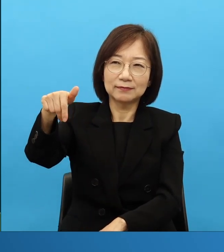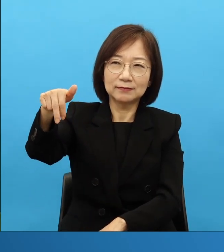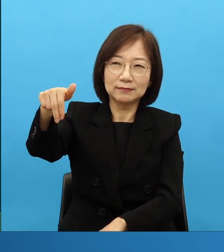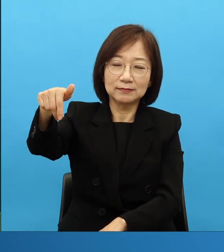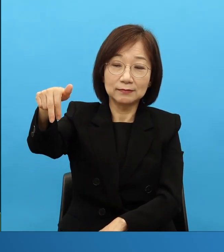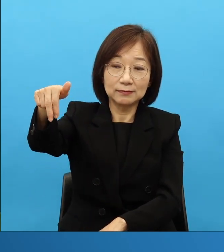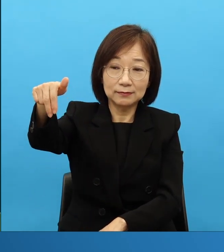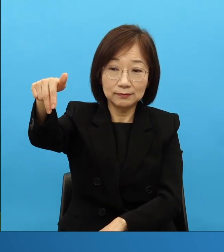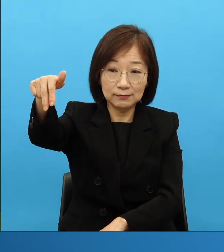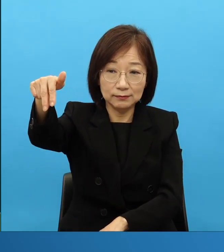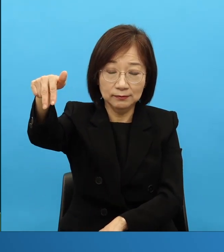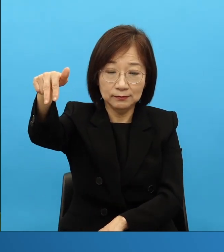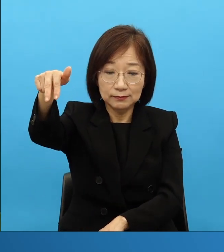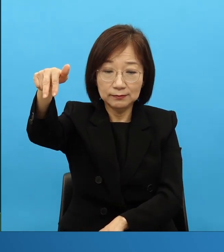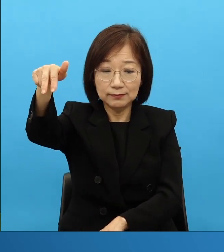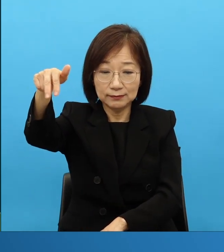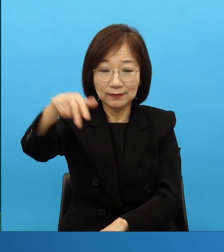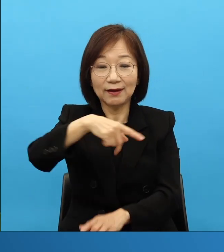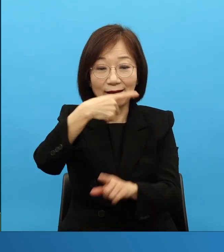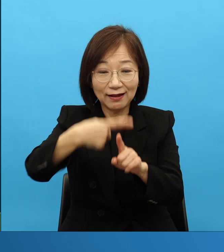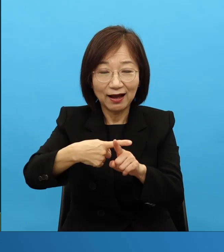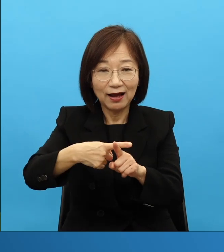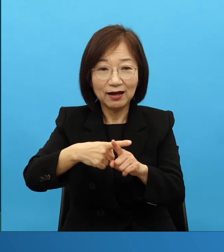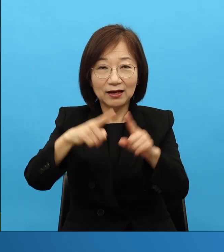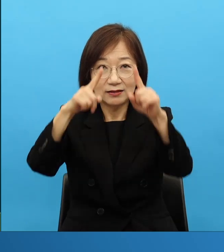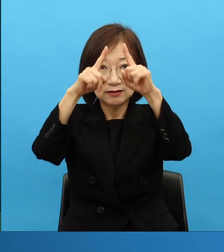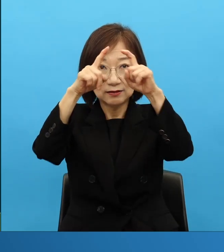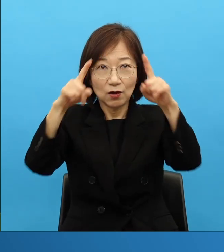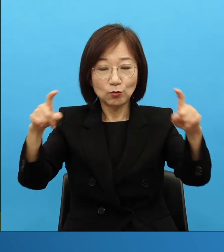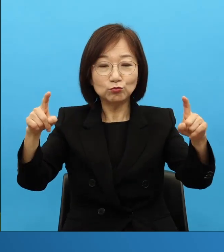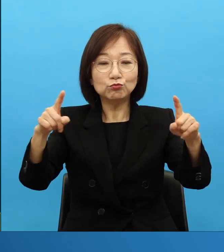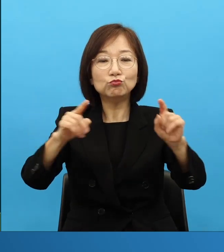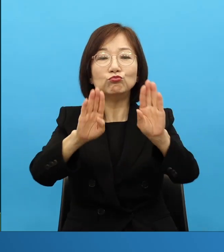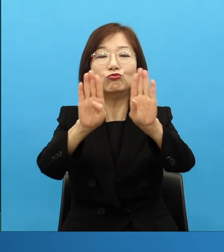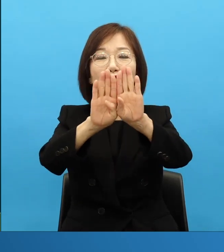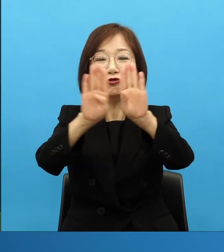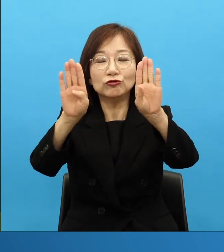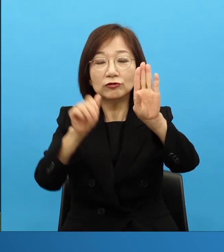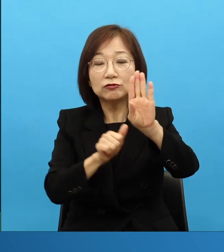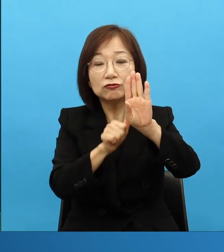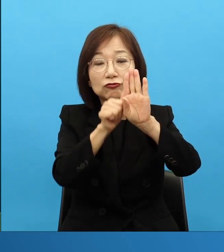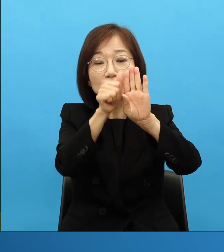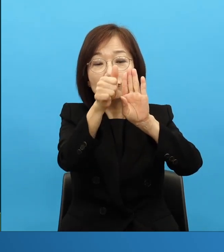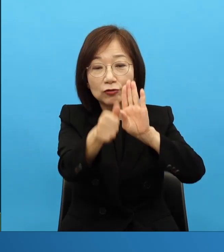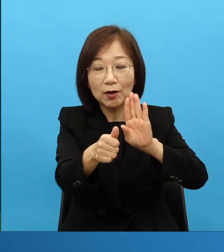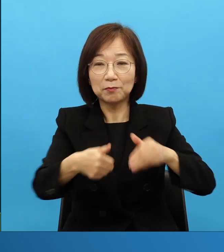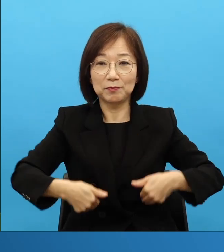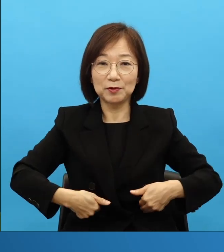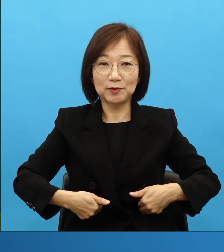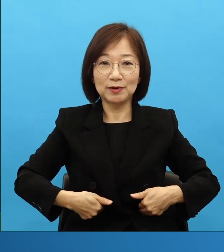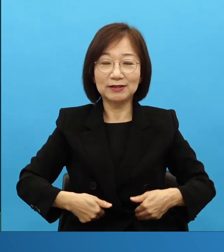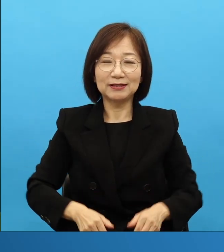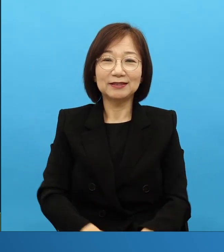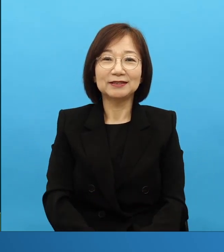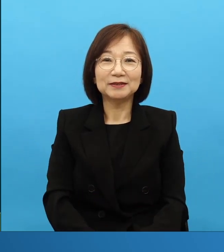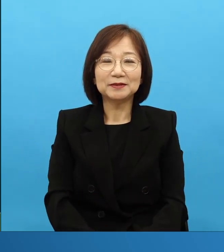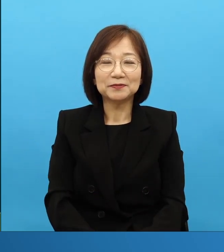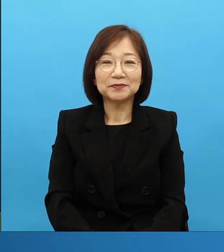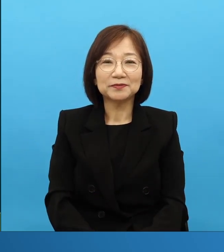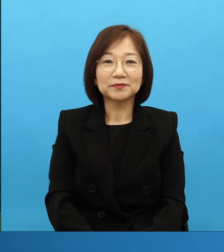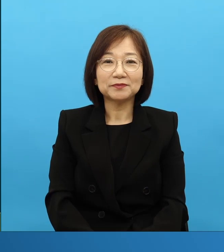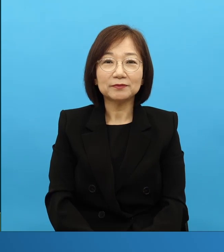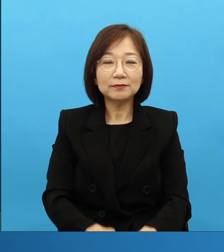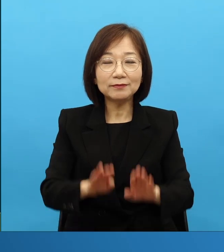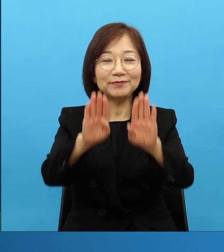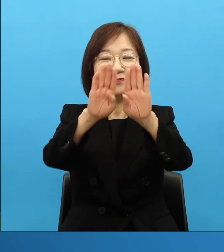한 성문을 통과해야 돼요. But as they went, they passed through a city gate. 성문을 들어가는데